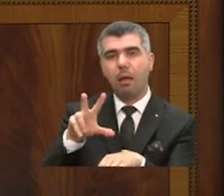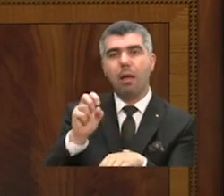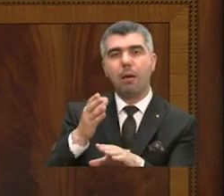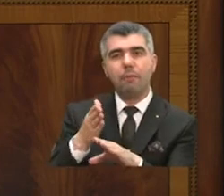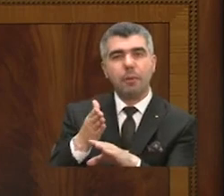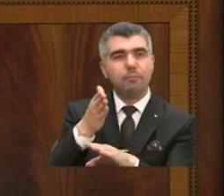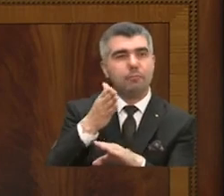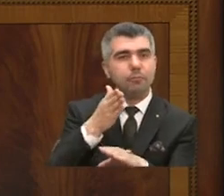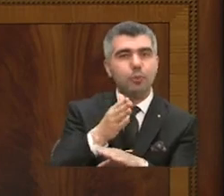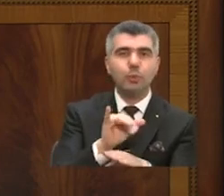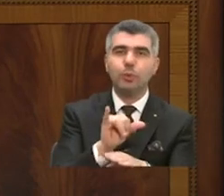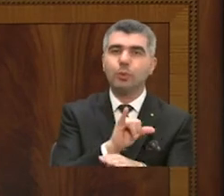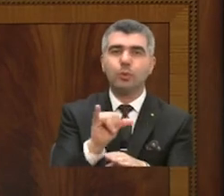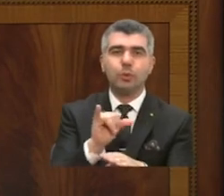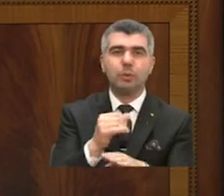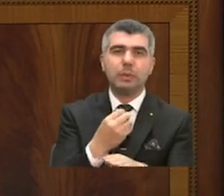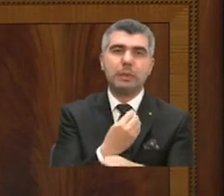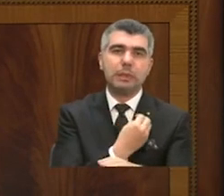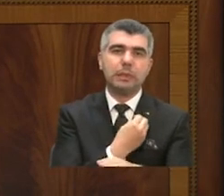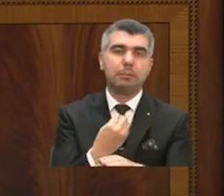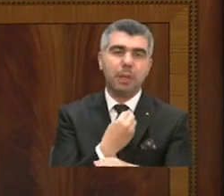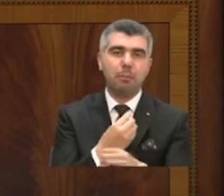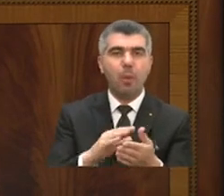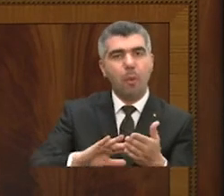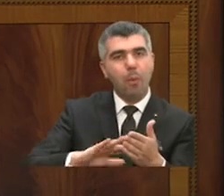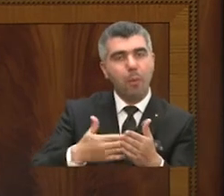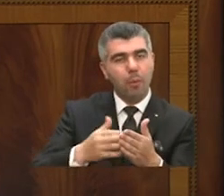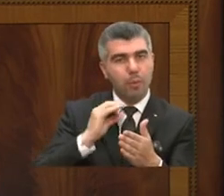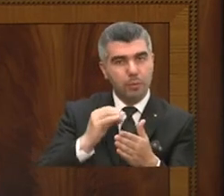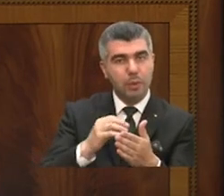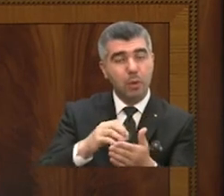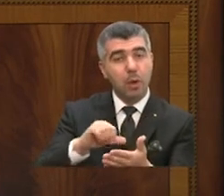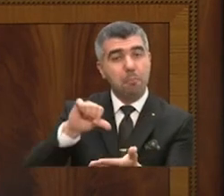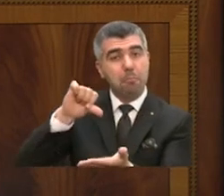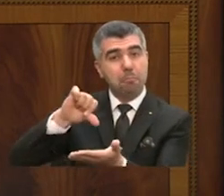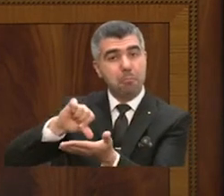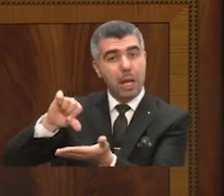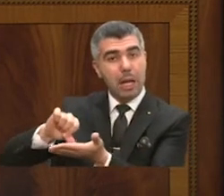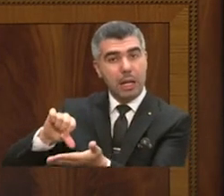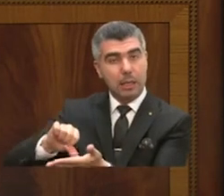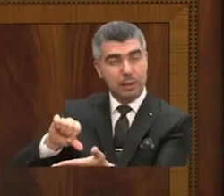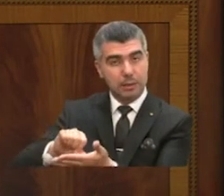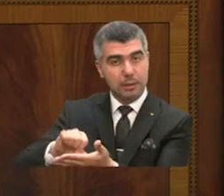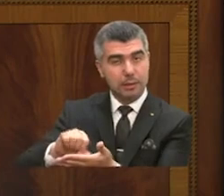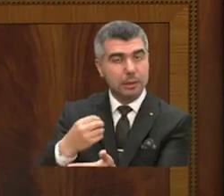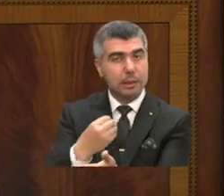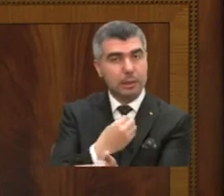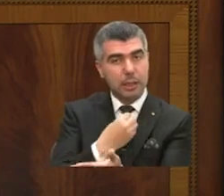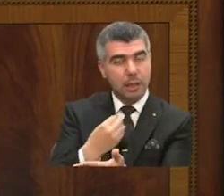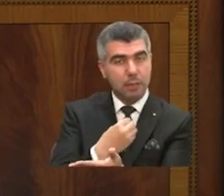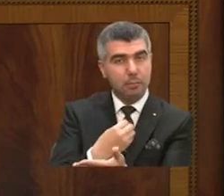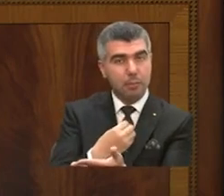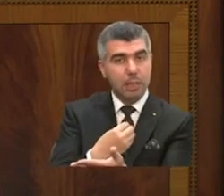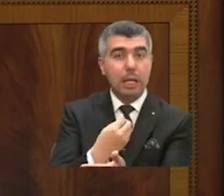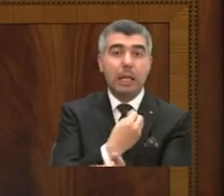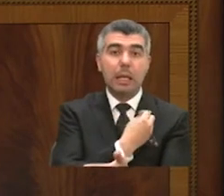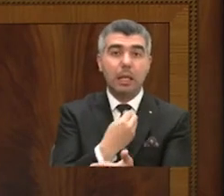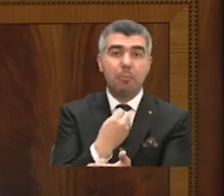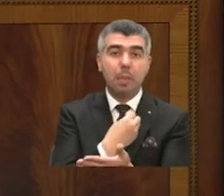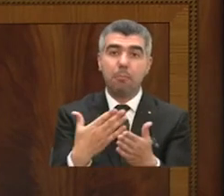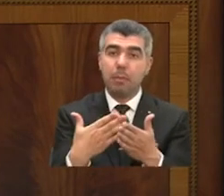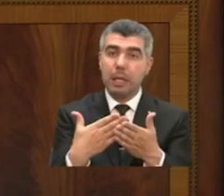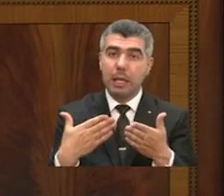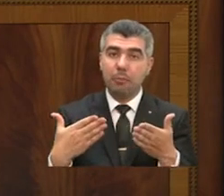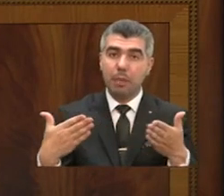سلاسة التدخلات العلاجية انطلاقاً من المراكز الصحية الأولية بلوغاً إلى المستشفيات